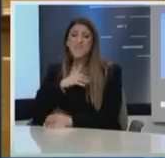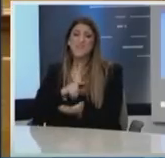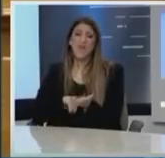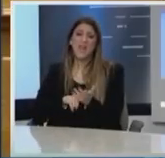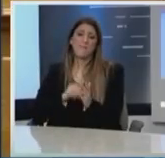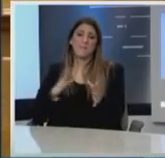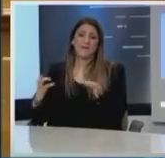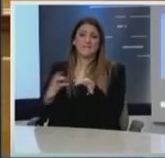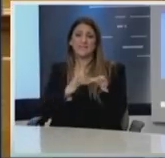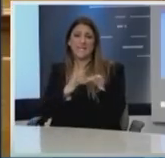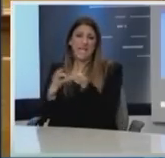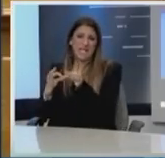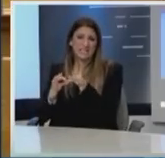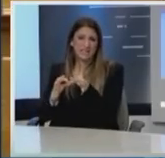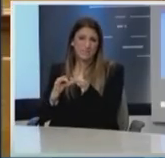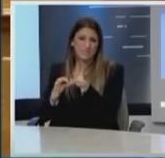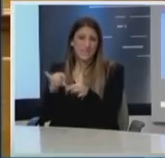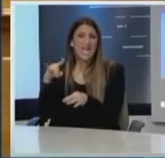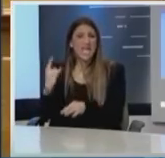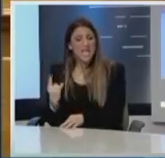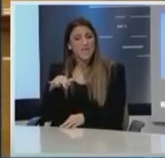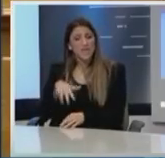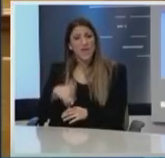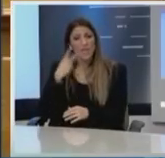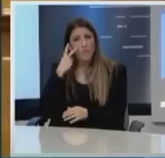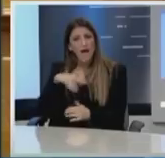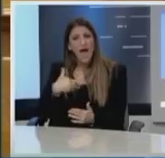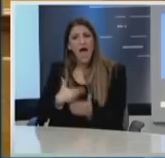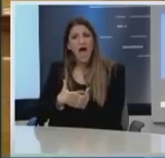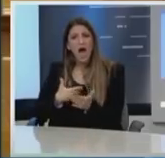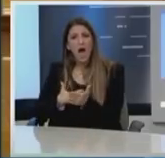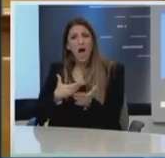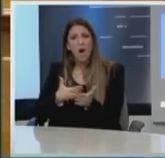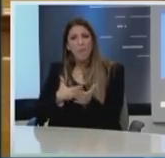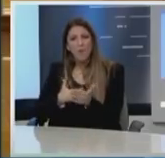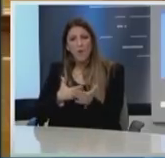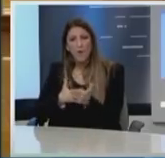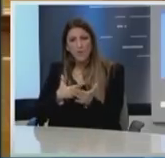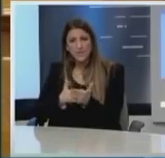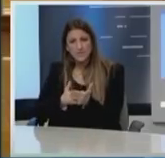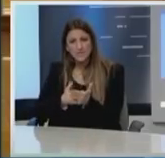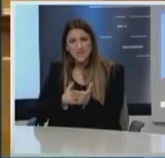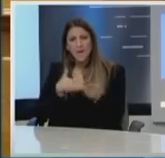λογαριασμοί οδηγήσουν ουσιαστικά στην απόδειξη ότι το ναρκοπλοίο